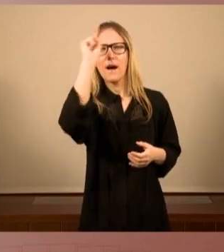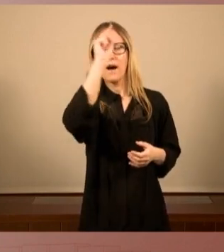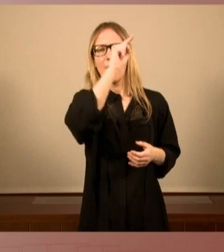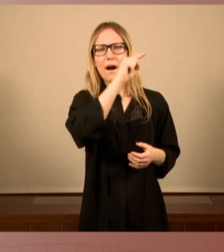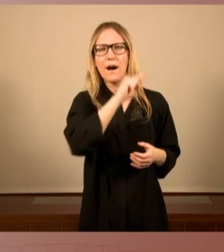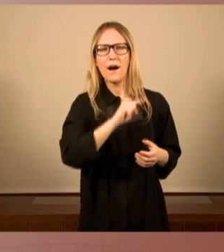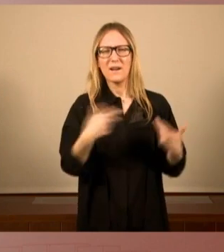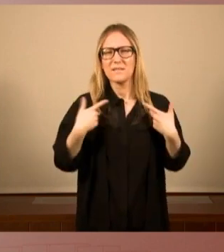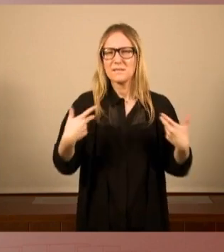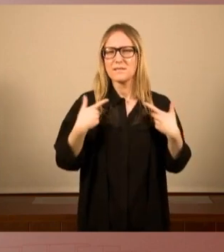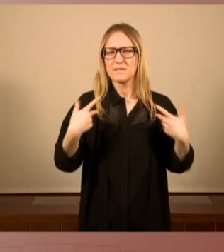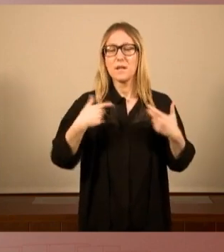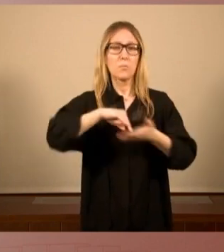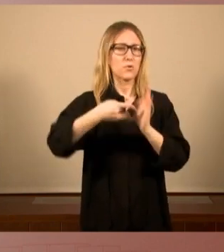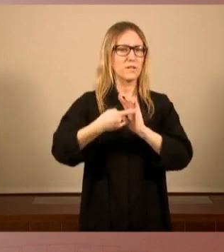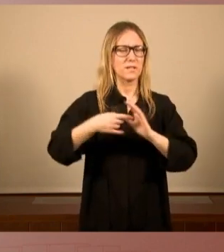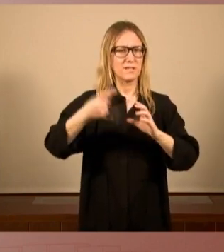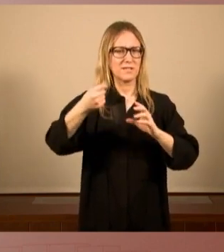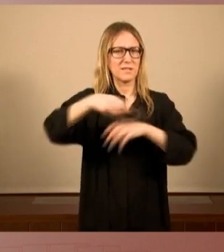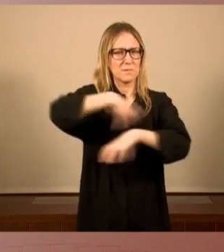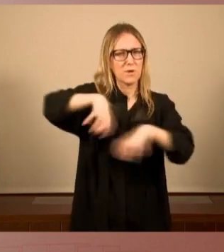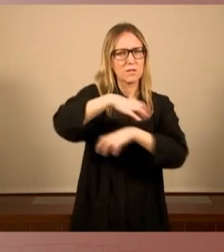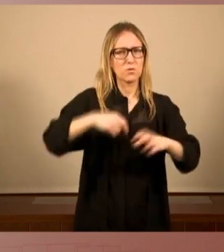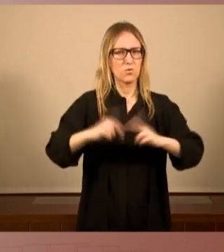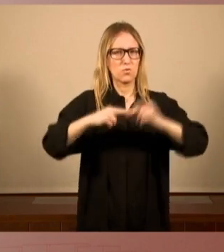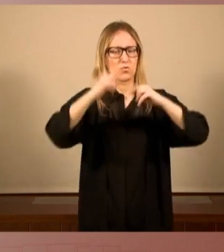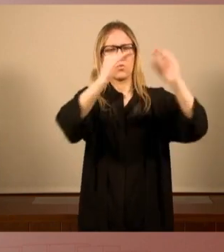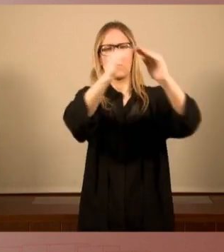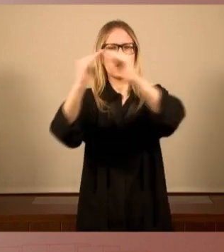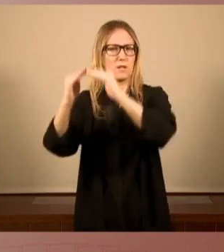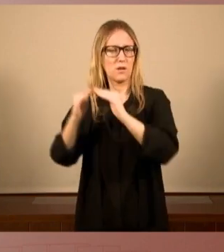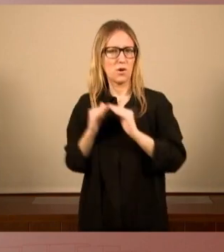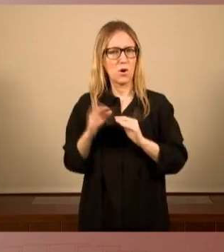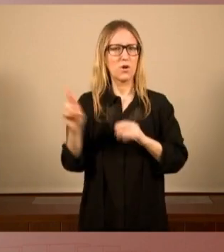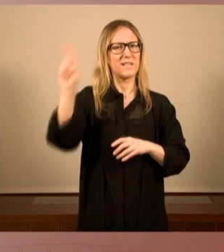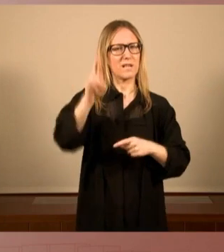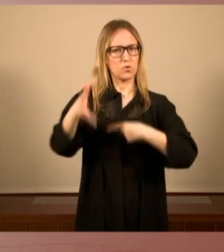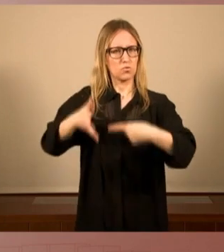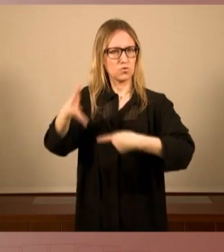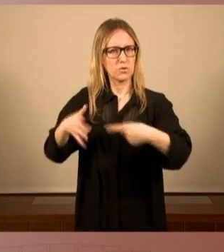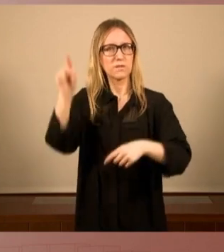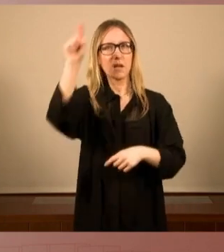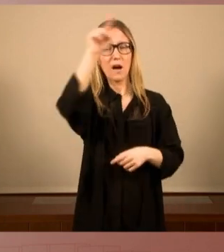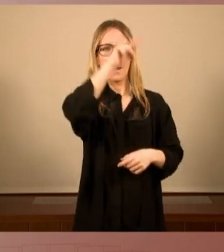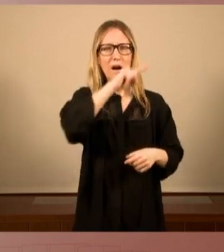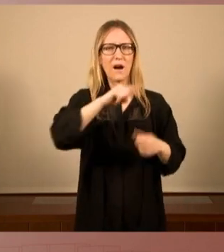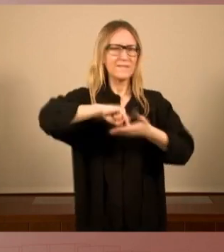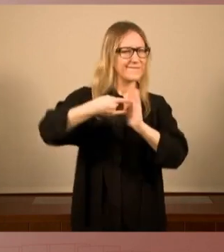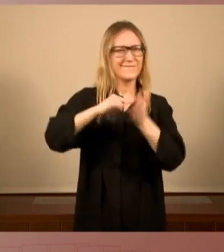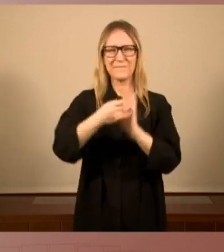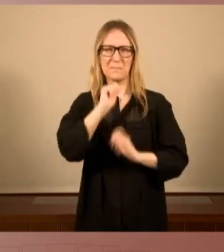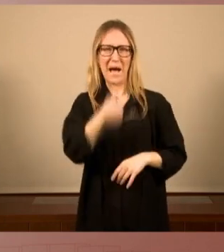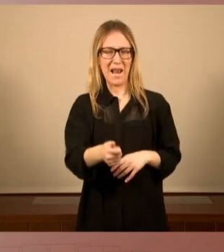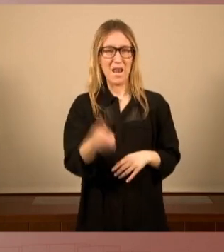per projectes especulatius, urbanístics, de reindustrialització, mal enfocada, d'unes